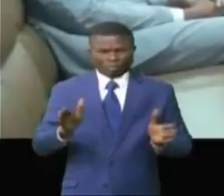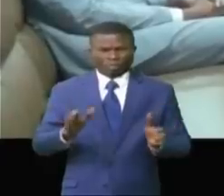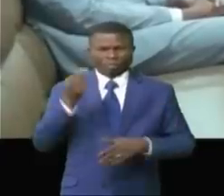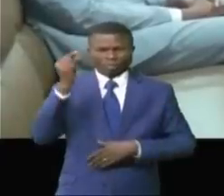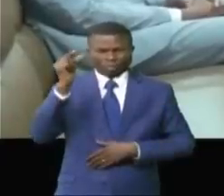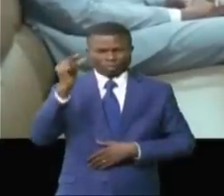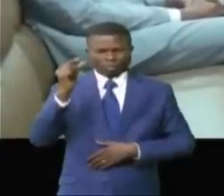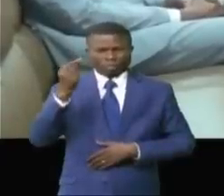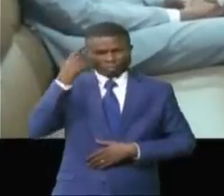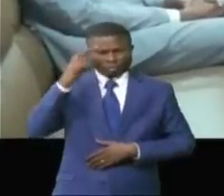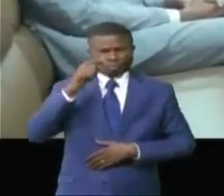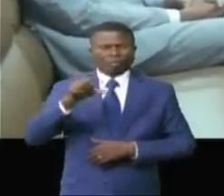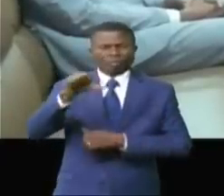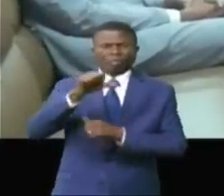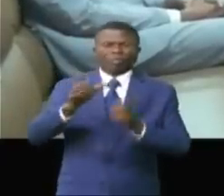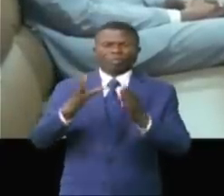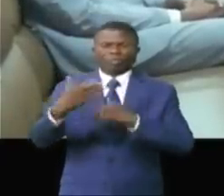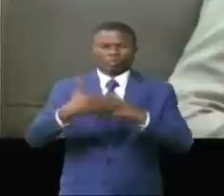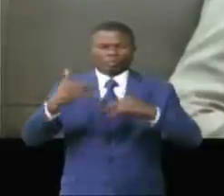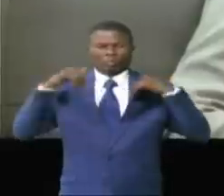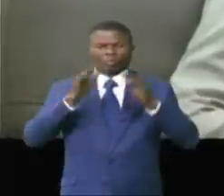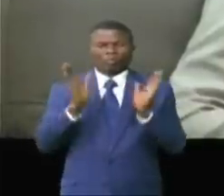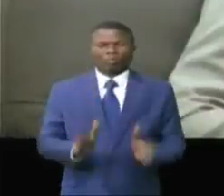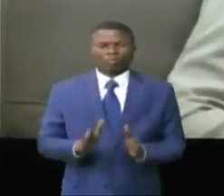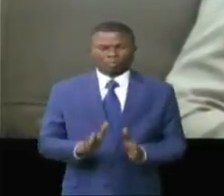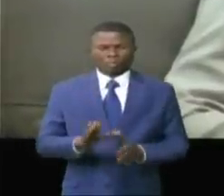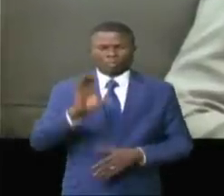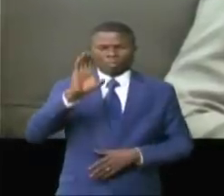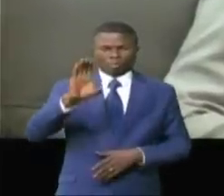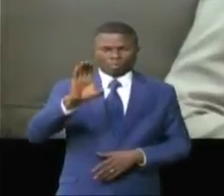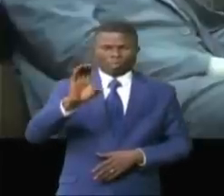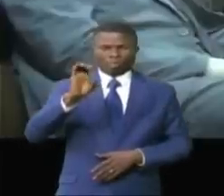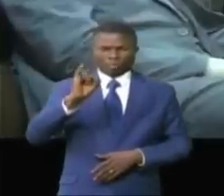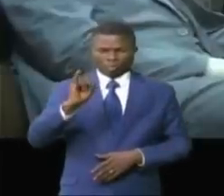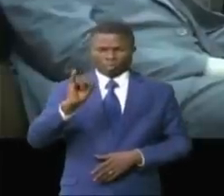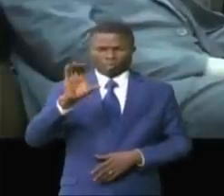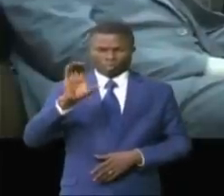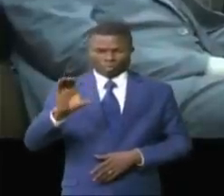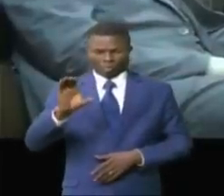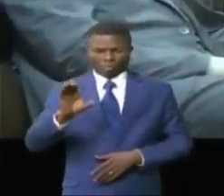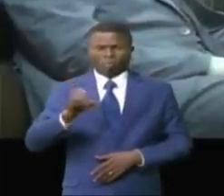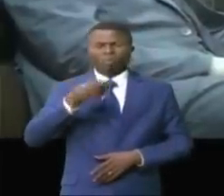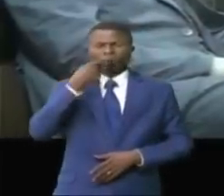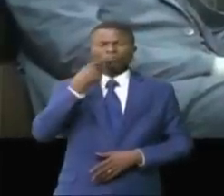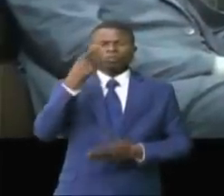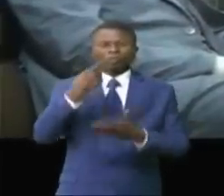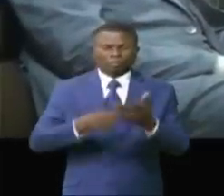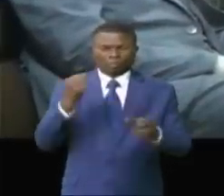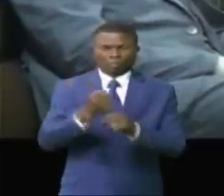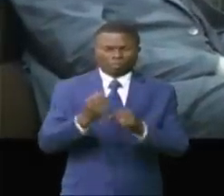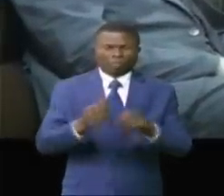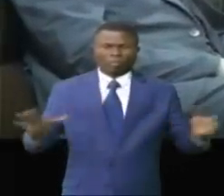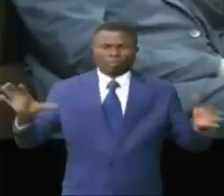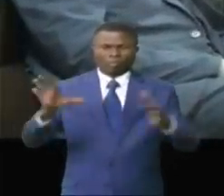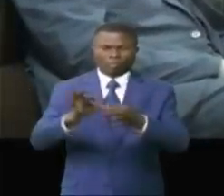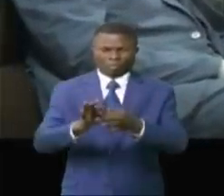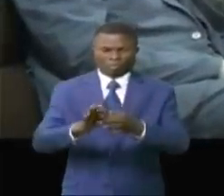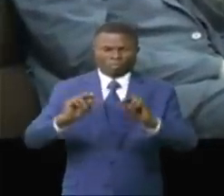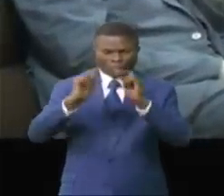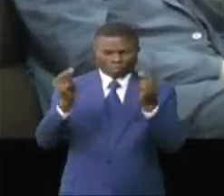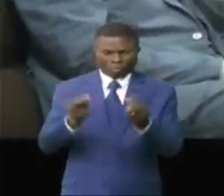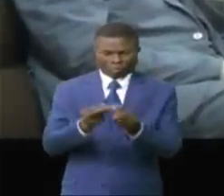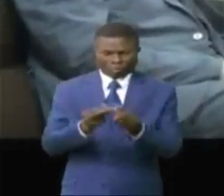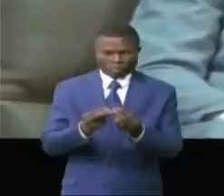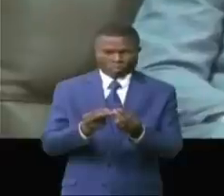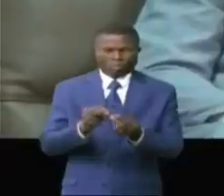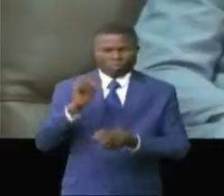mines, autour du directeur général du CEC, Freddy Mwamba-Kanyuku. Ils se sont donnés aux travaux d'harmonisation de ces structures parties